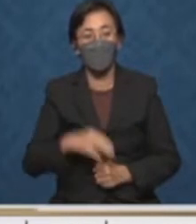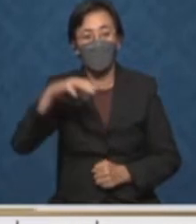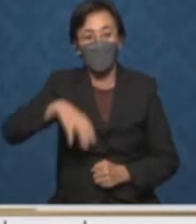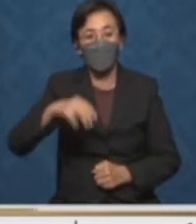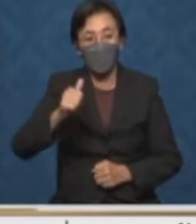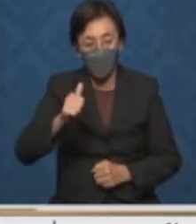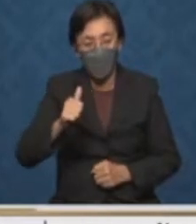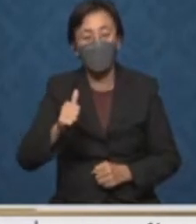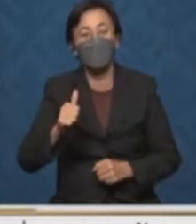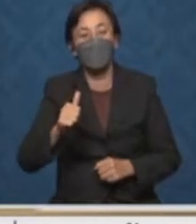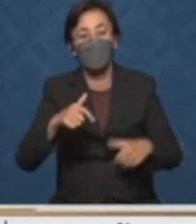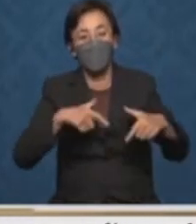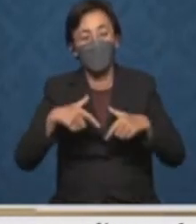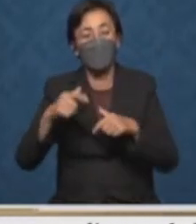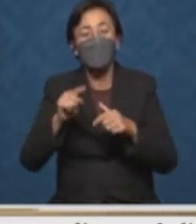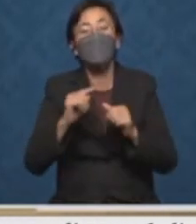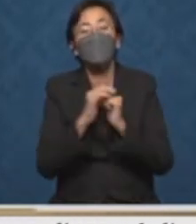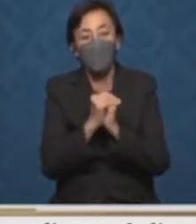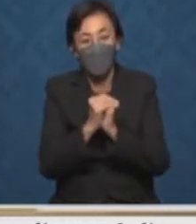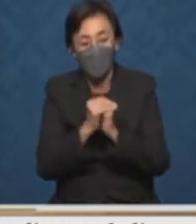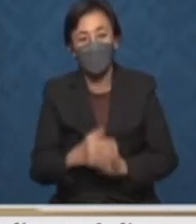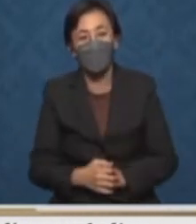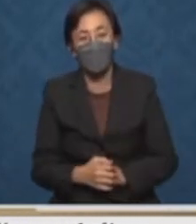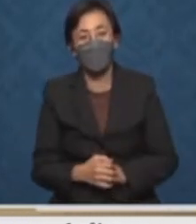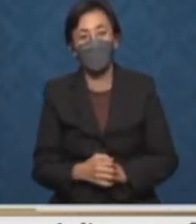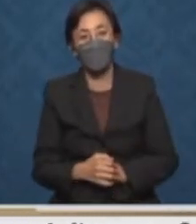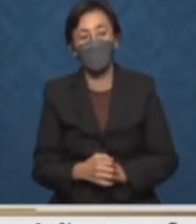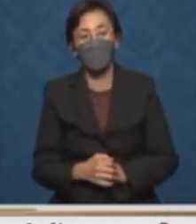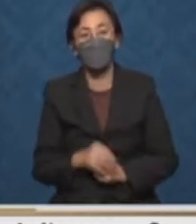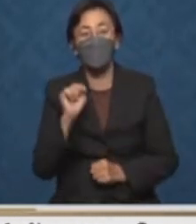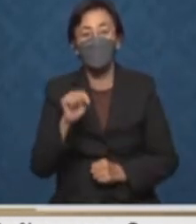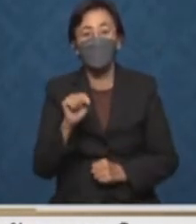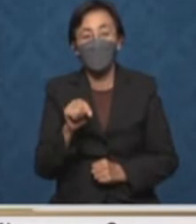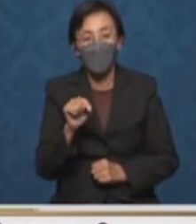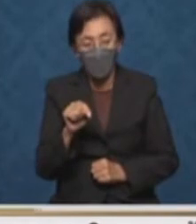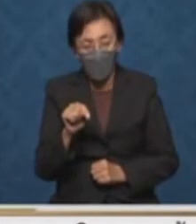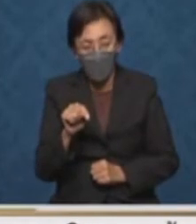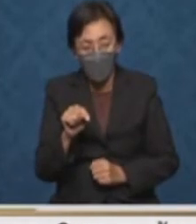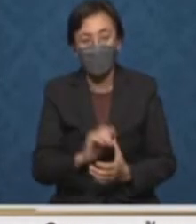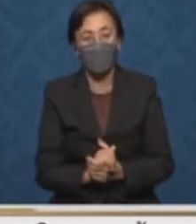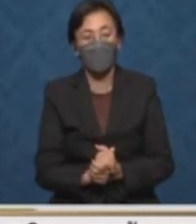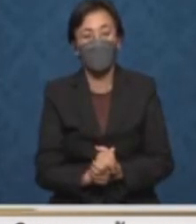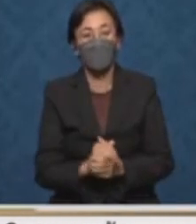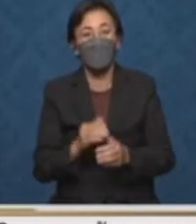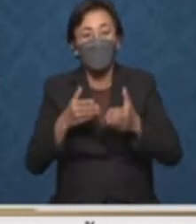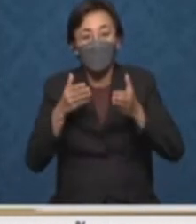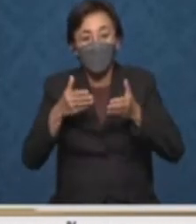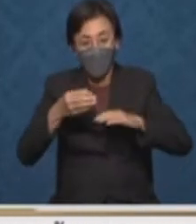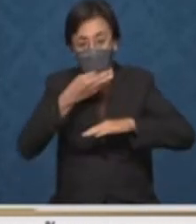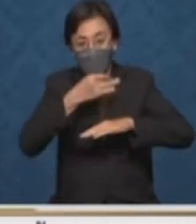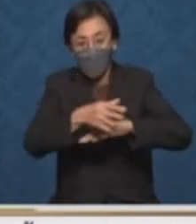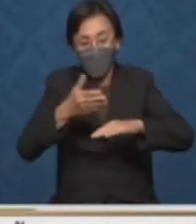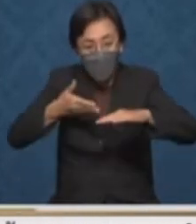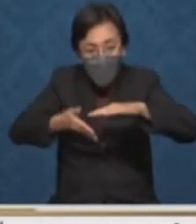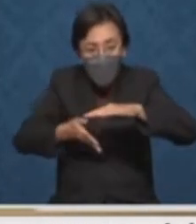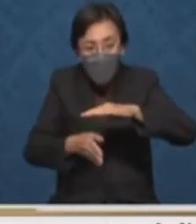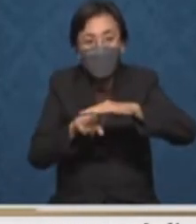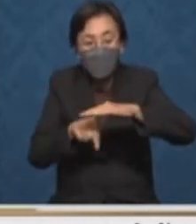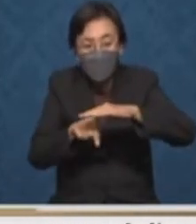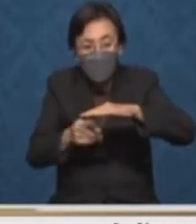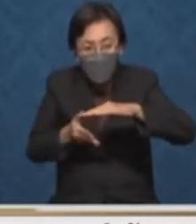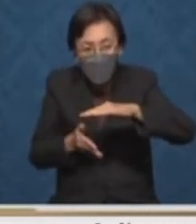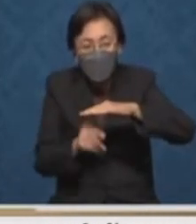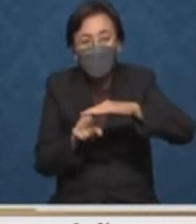น่าก็คือที่ประเทศจีนนะครับในสัญญาเนี่ยที่ว่าเรือดำน้ำเนี่ยเขาจ่ายเงินกันเนี่ยกองทัพเรือเ